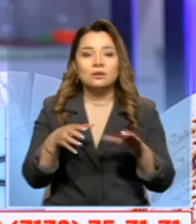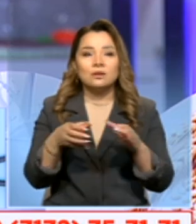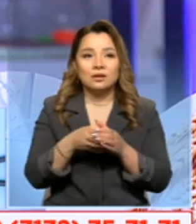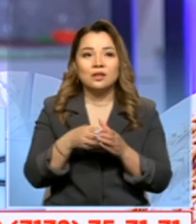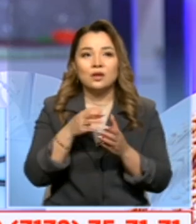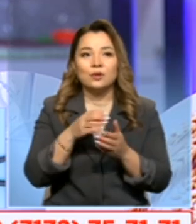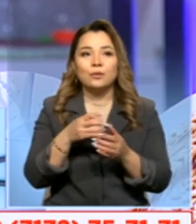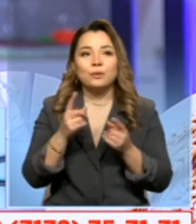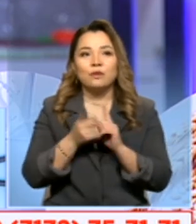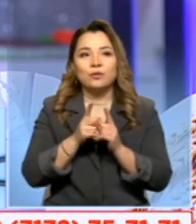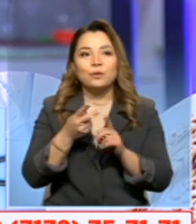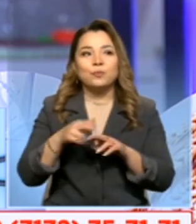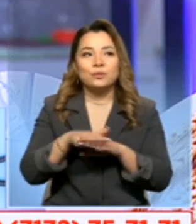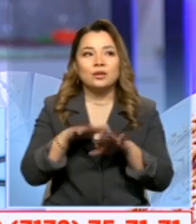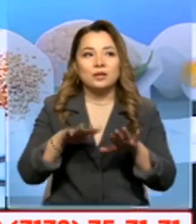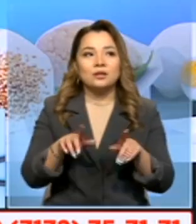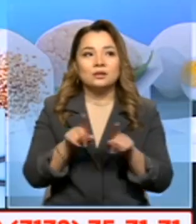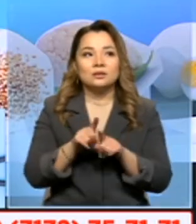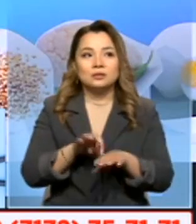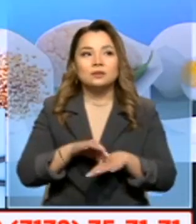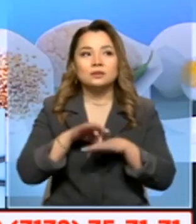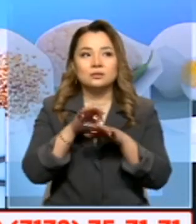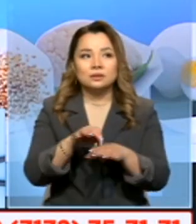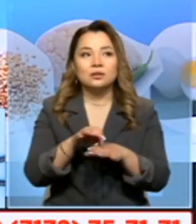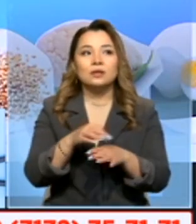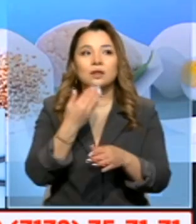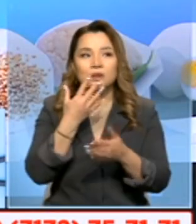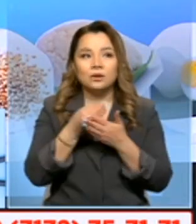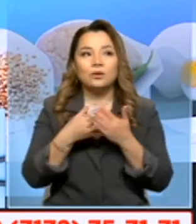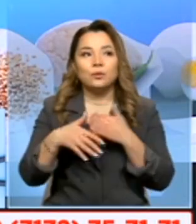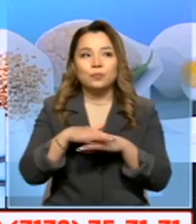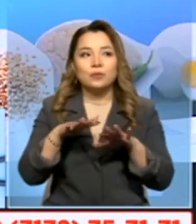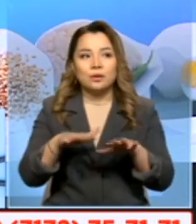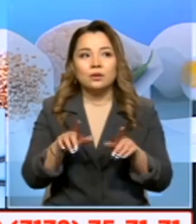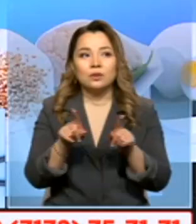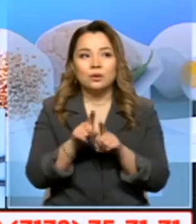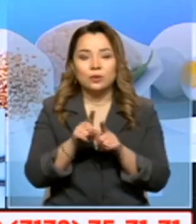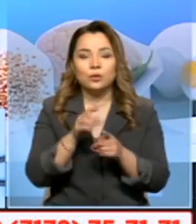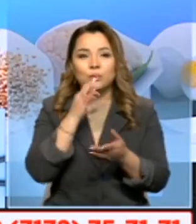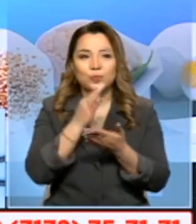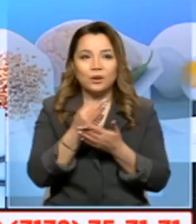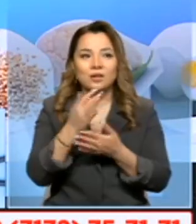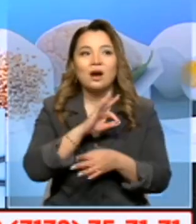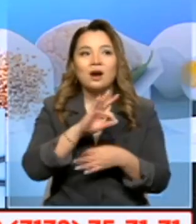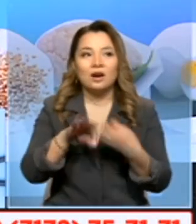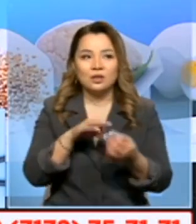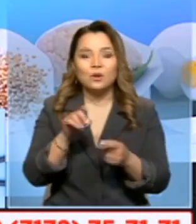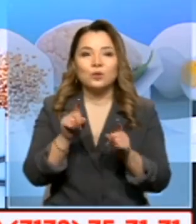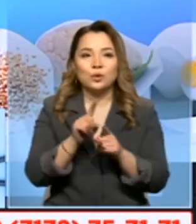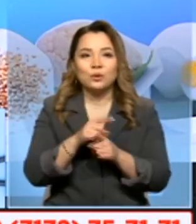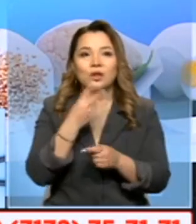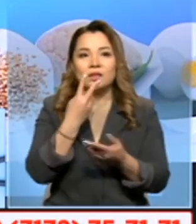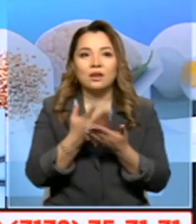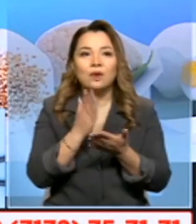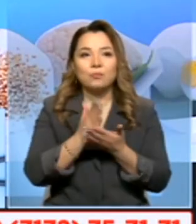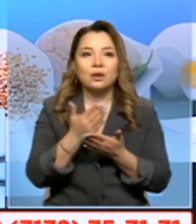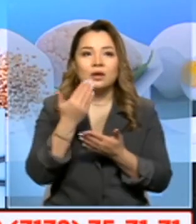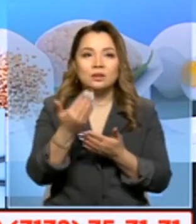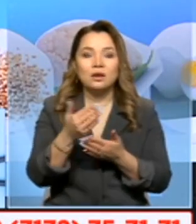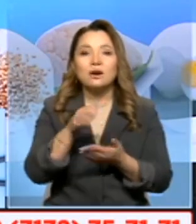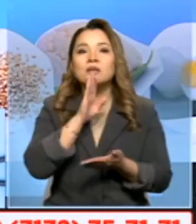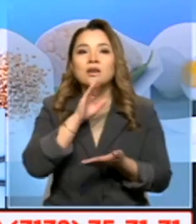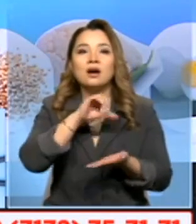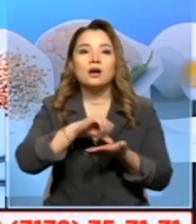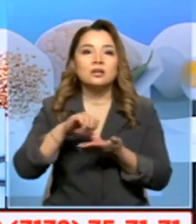керемет сұрақ. Сіз мынау апта сайын біздің артықтан арыл жобасын қарап отырсыз, иә? Сіз секілді қыз-келіншектер